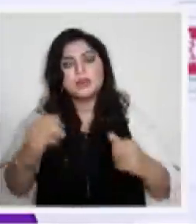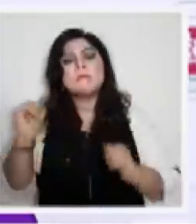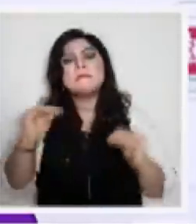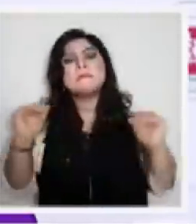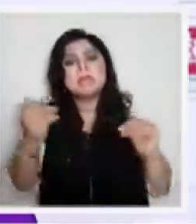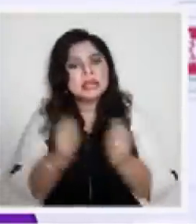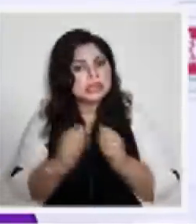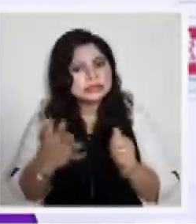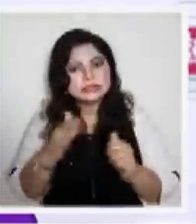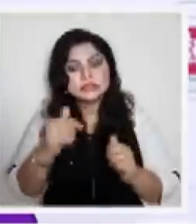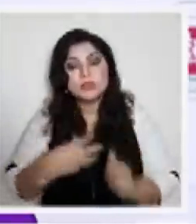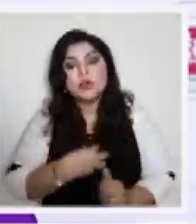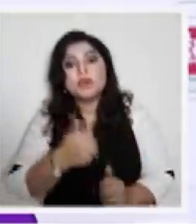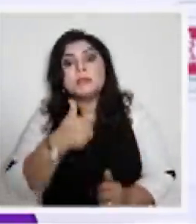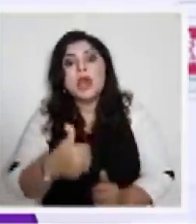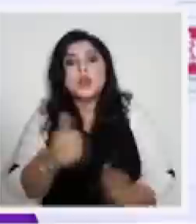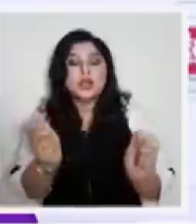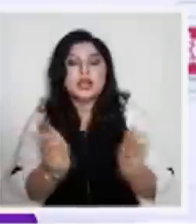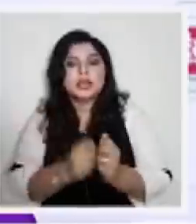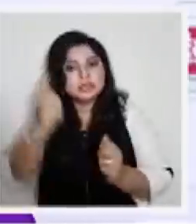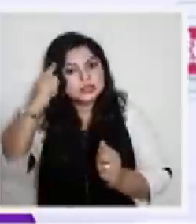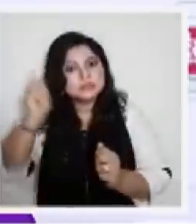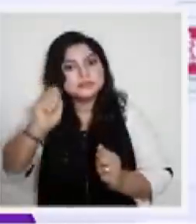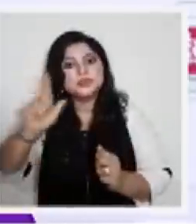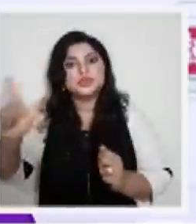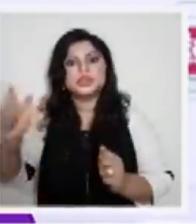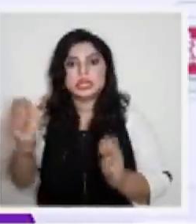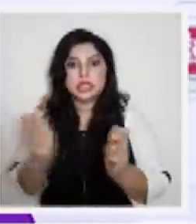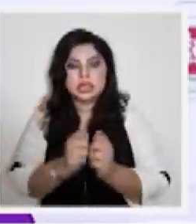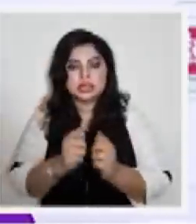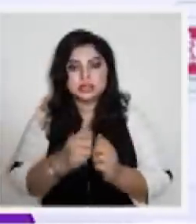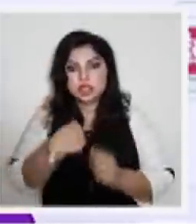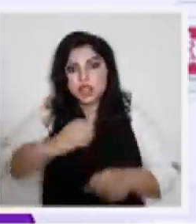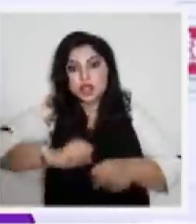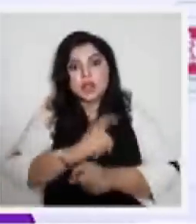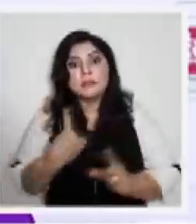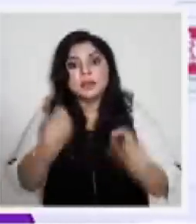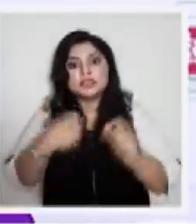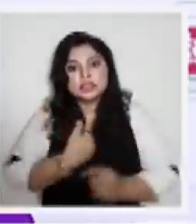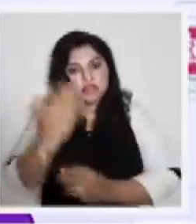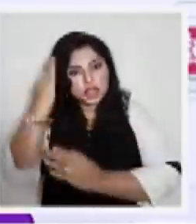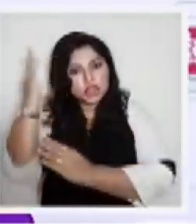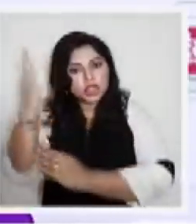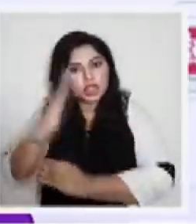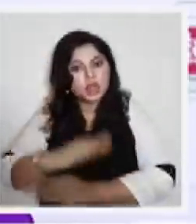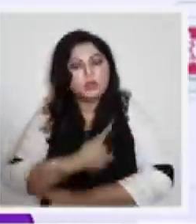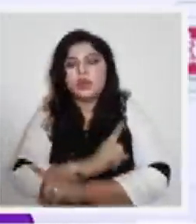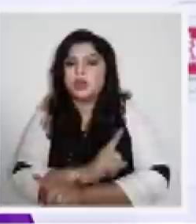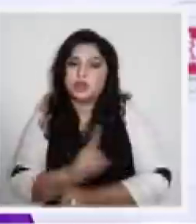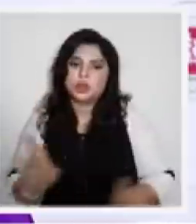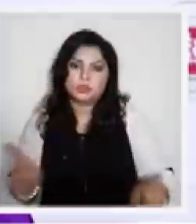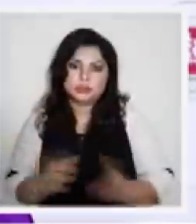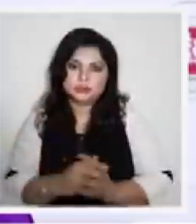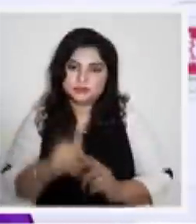বাগান করা, ভালো ছবি দেখা, ছবি আঁকা এবং অন্যান্য যা আপনার নিজের মনকে ভালো রাখে এরকম কাজকে নিজেকে